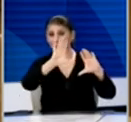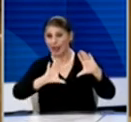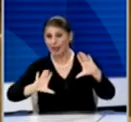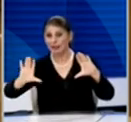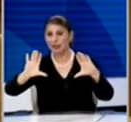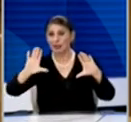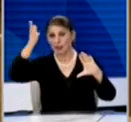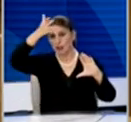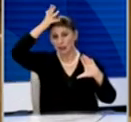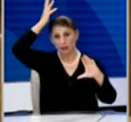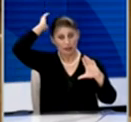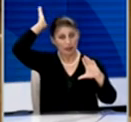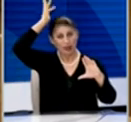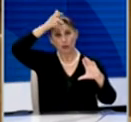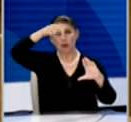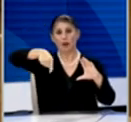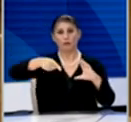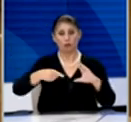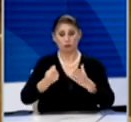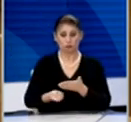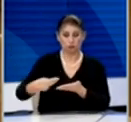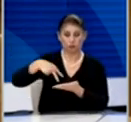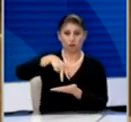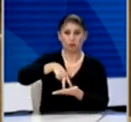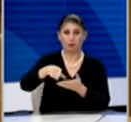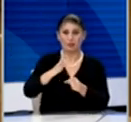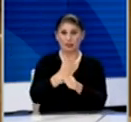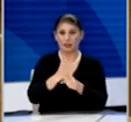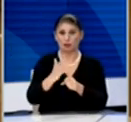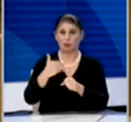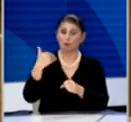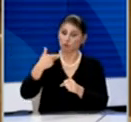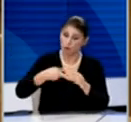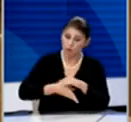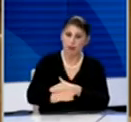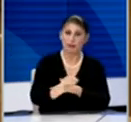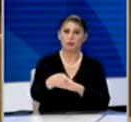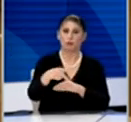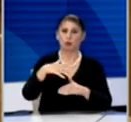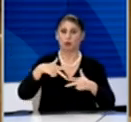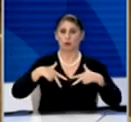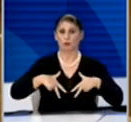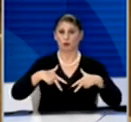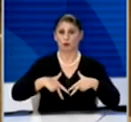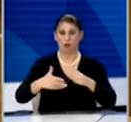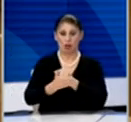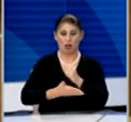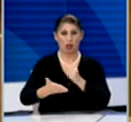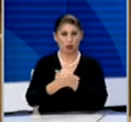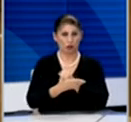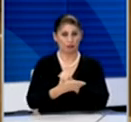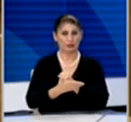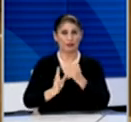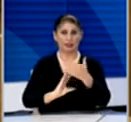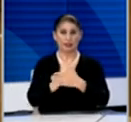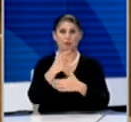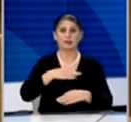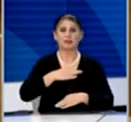τον εύρο να ορθοποδήσουν μετά από αυτές τις καταστροφές που υπέστησαν σύμφωνα με τον υπουργό αγροτικής ανάπτυξης ελευθέρια ευγενάκη